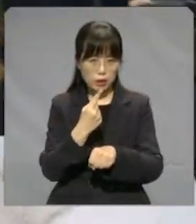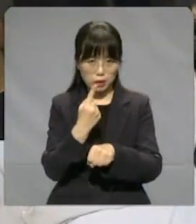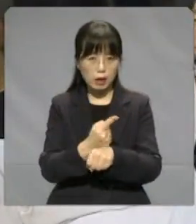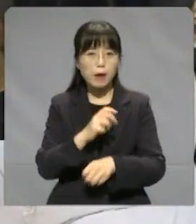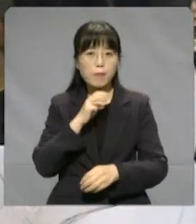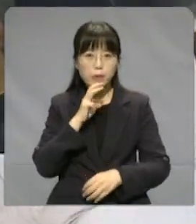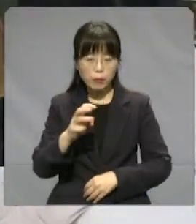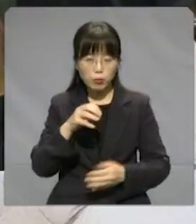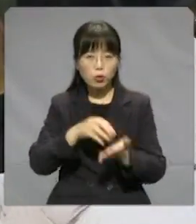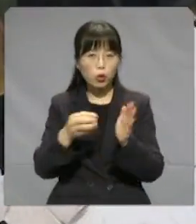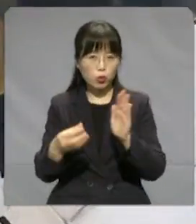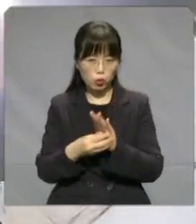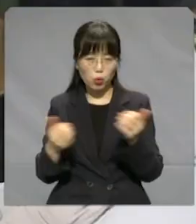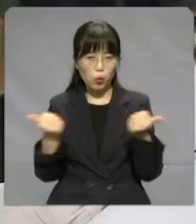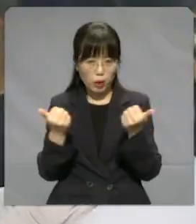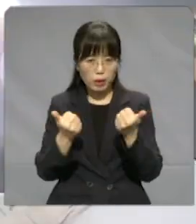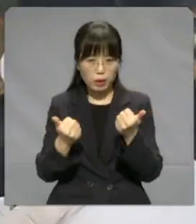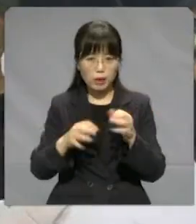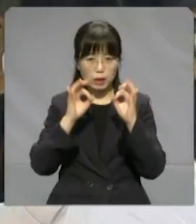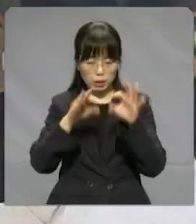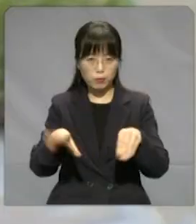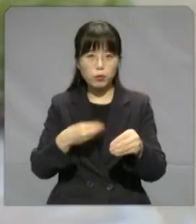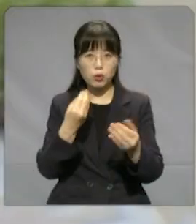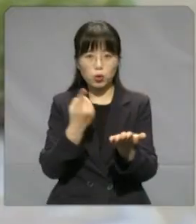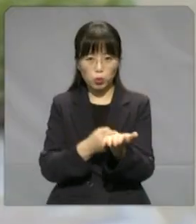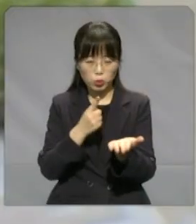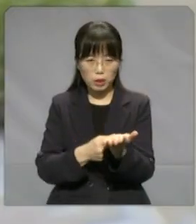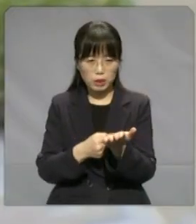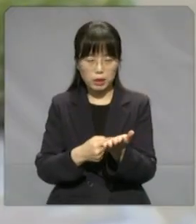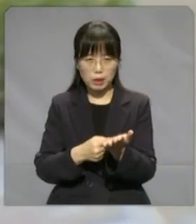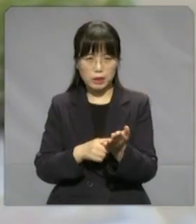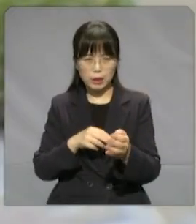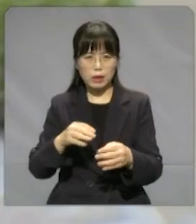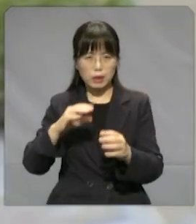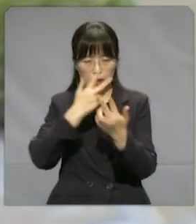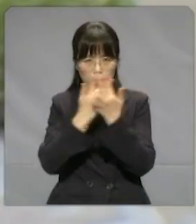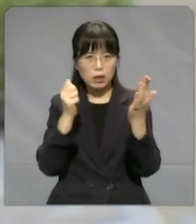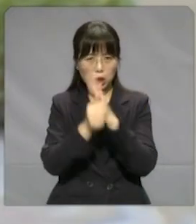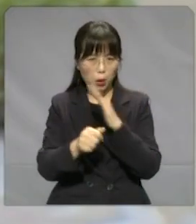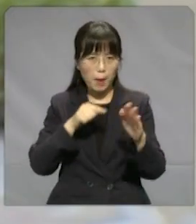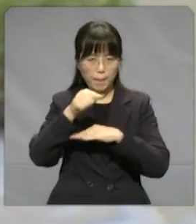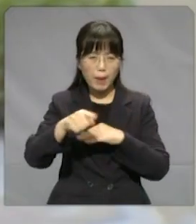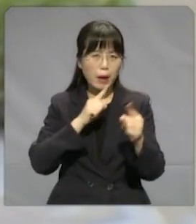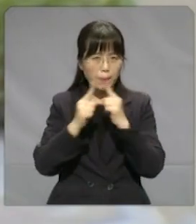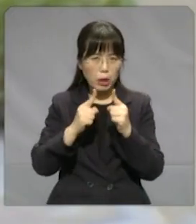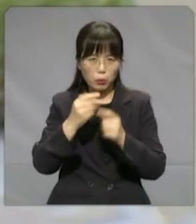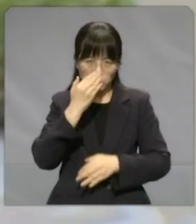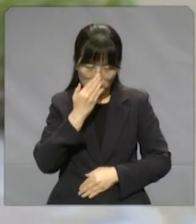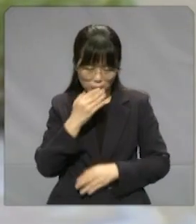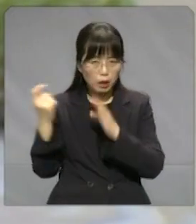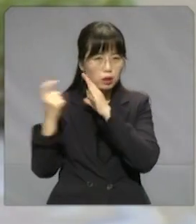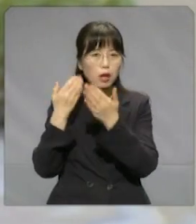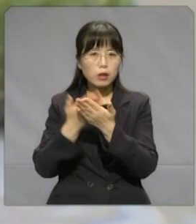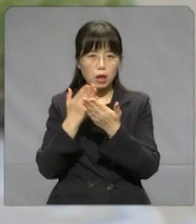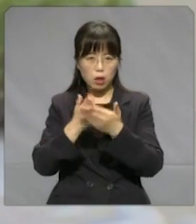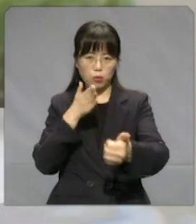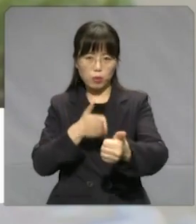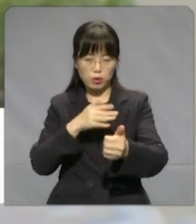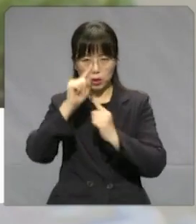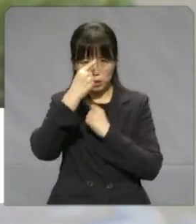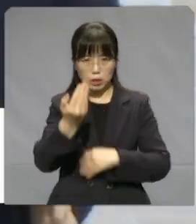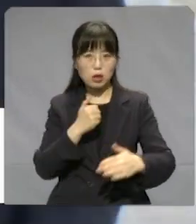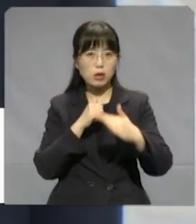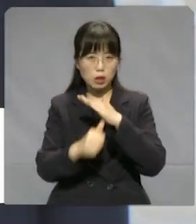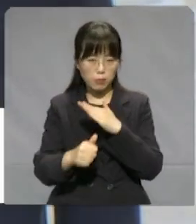비공개 회동에서 김 전 총리는 이 대표에게 바깥 목소리도 진지하게 경청해달라고 당부했습니다. 이낙연